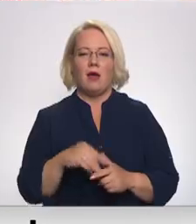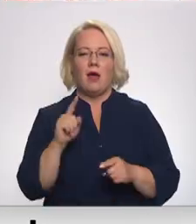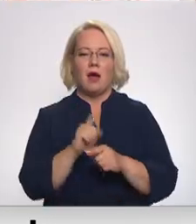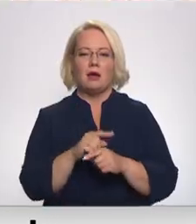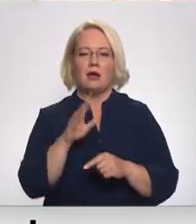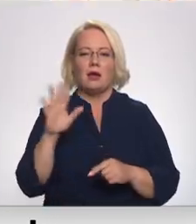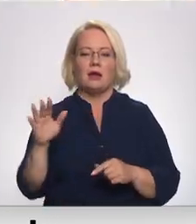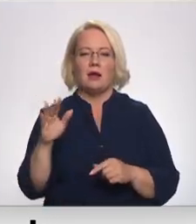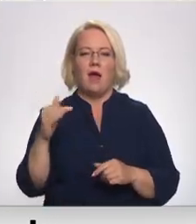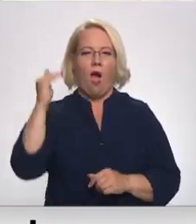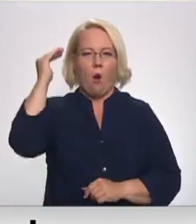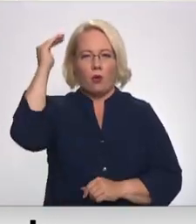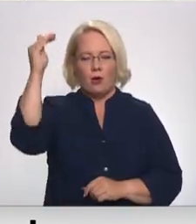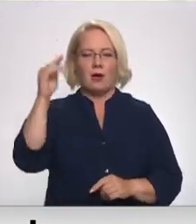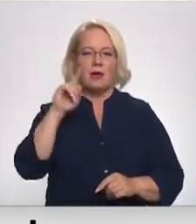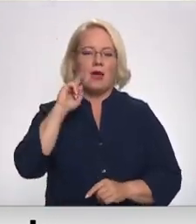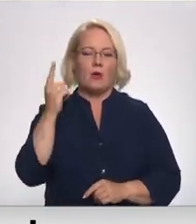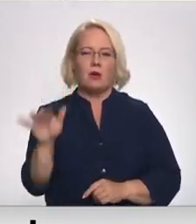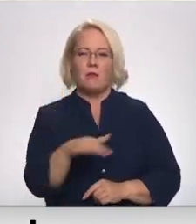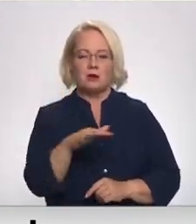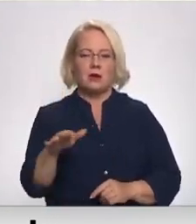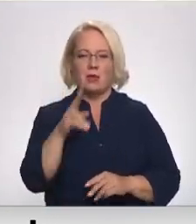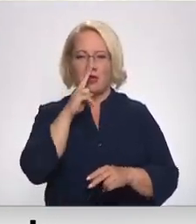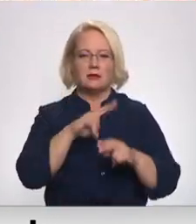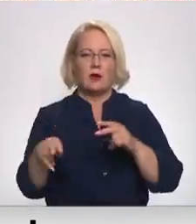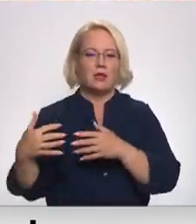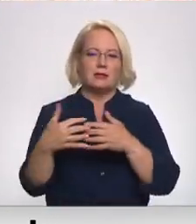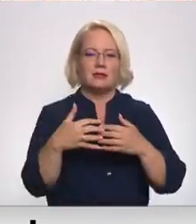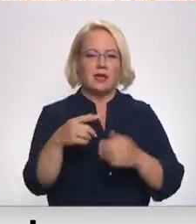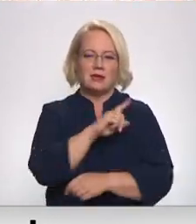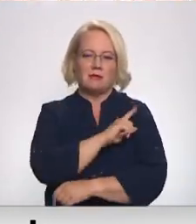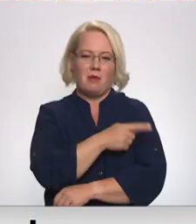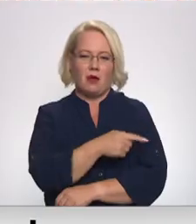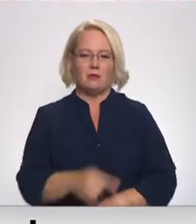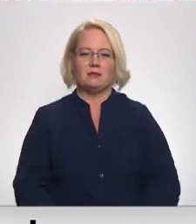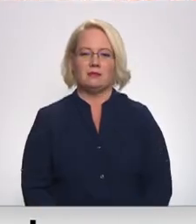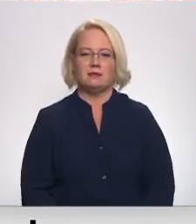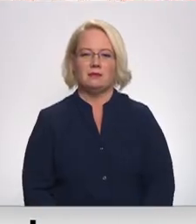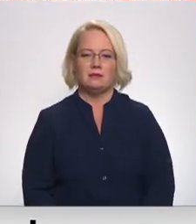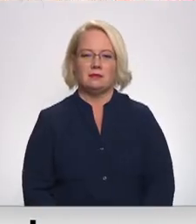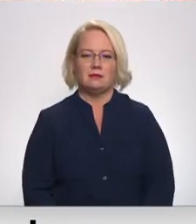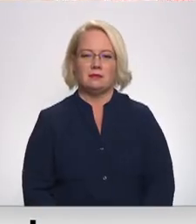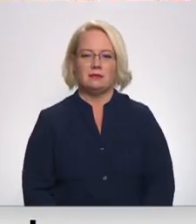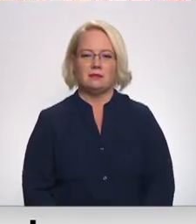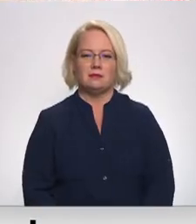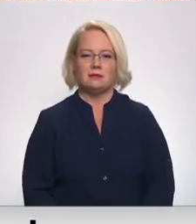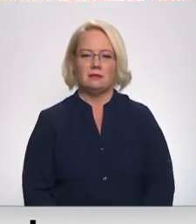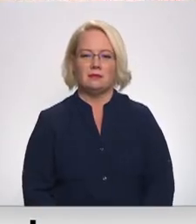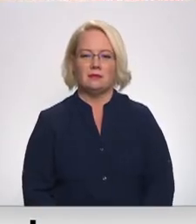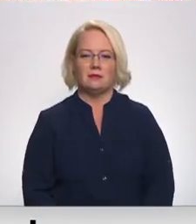ir ievērojams, jaunie basketbolisti nezaudē cīņas sparu. Pēdrīs! Palmetiens!